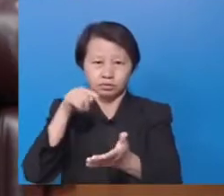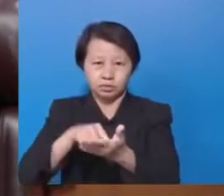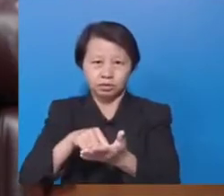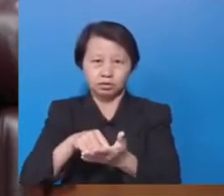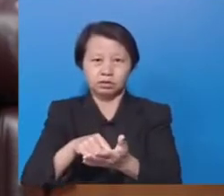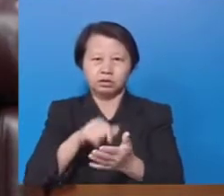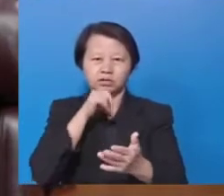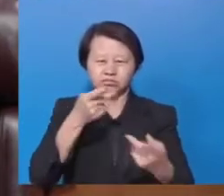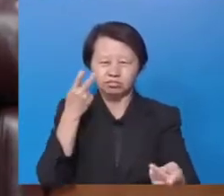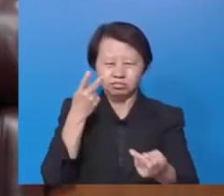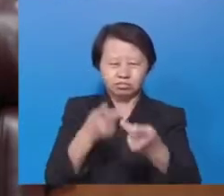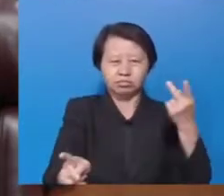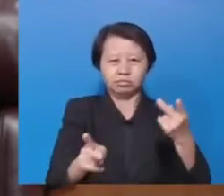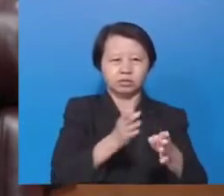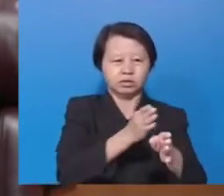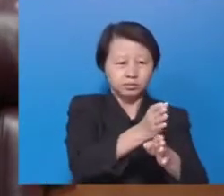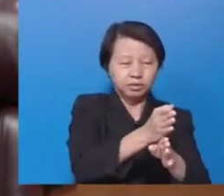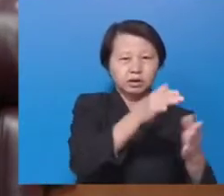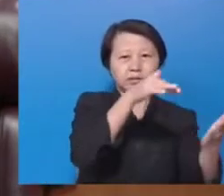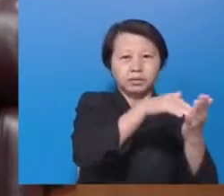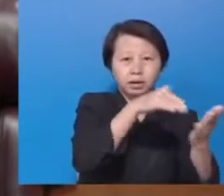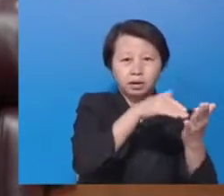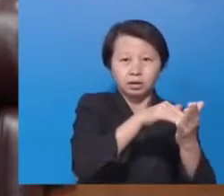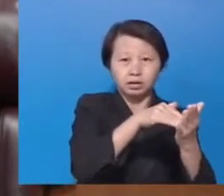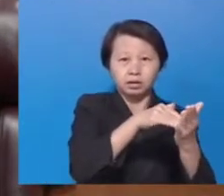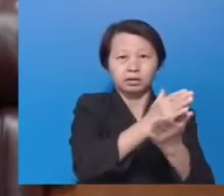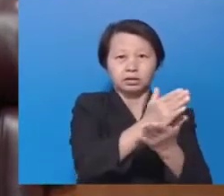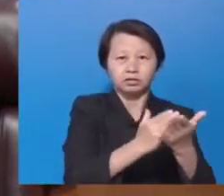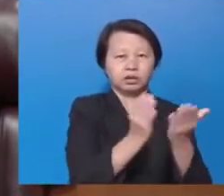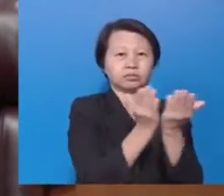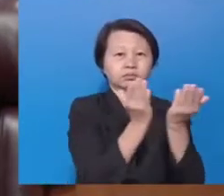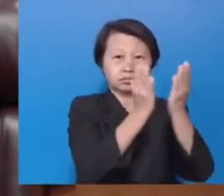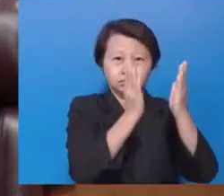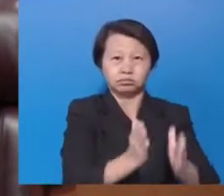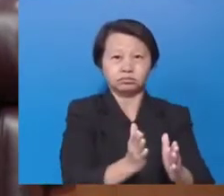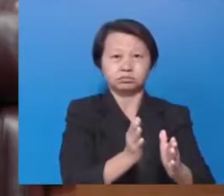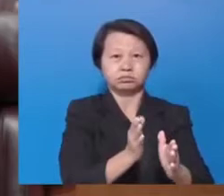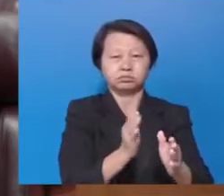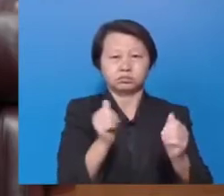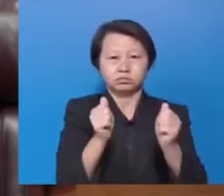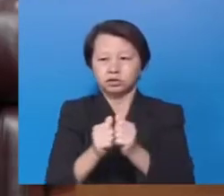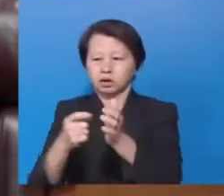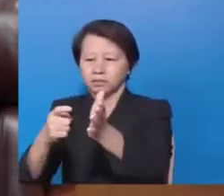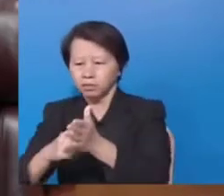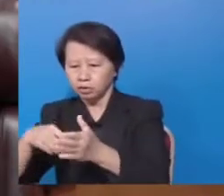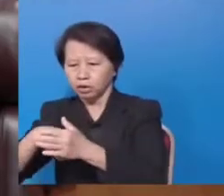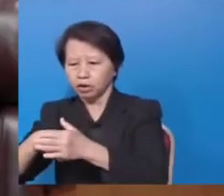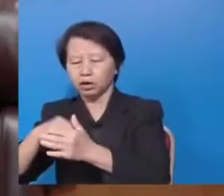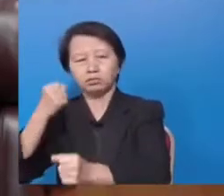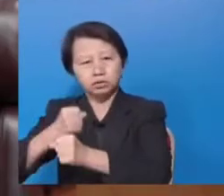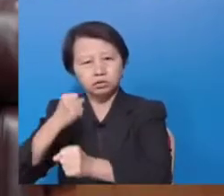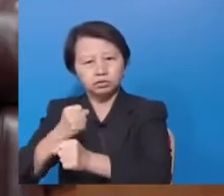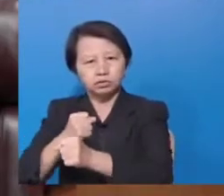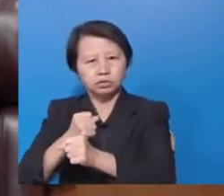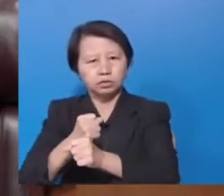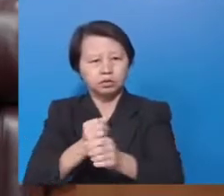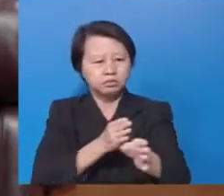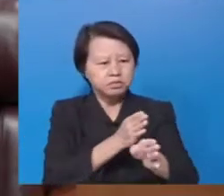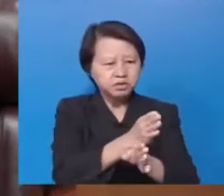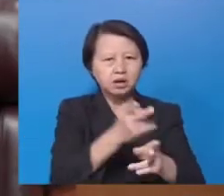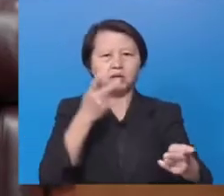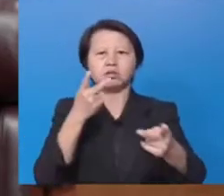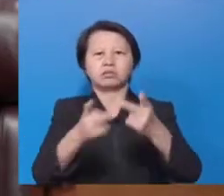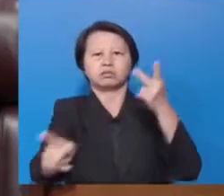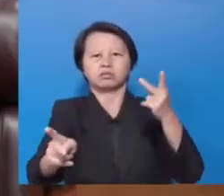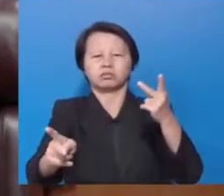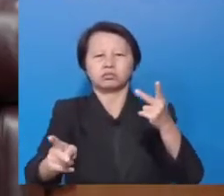ketidak sepadanan antara bidang pengajian setengah-setengah siswazah dengan keperluan dalam pasaran kerja